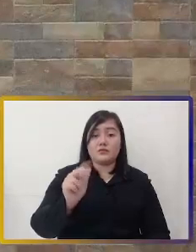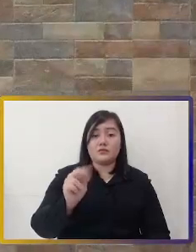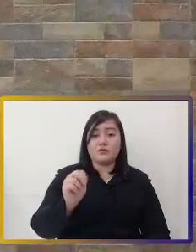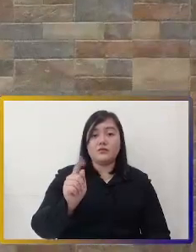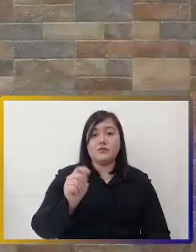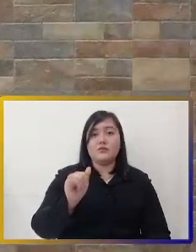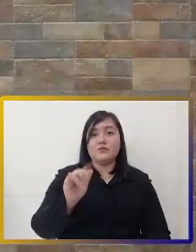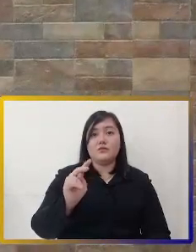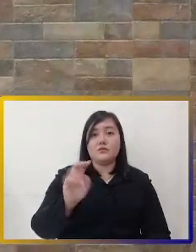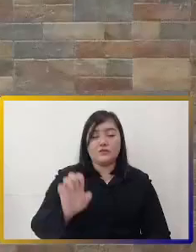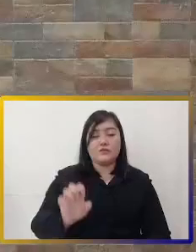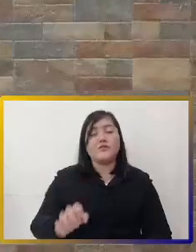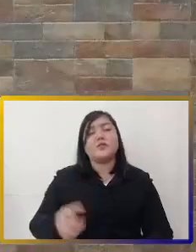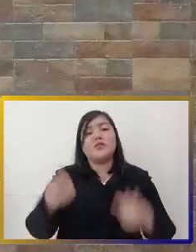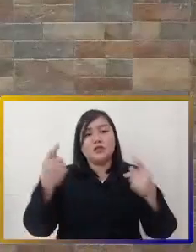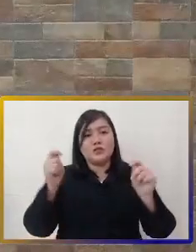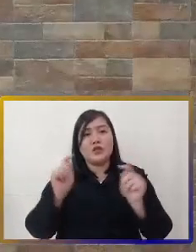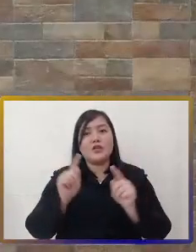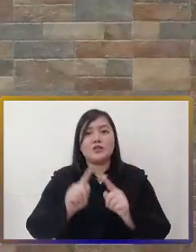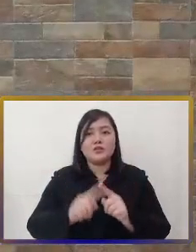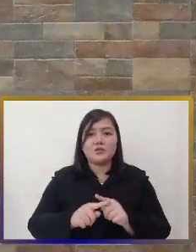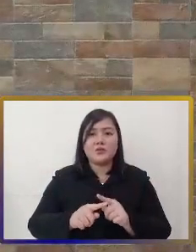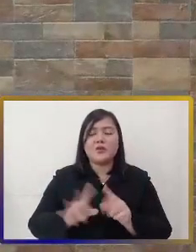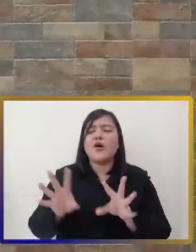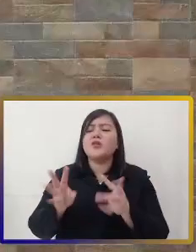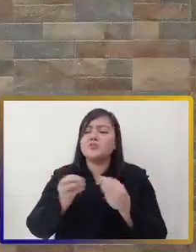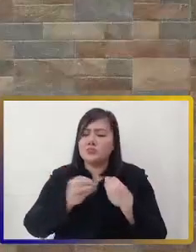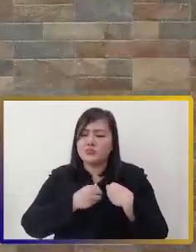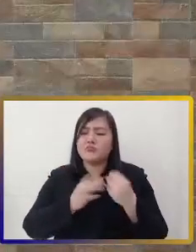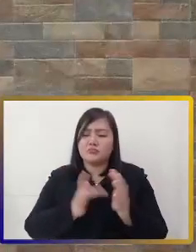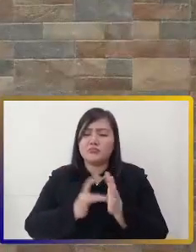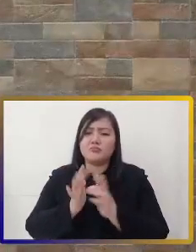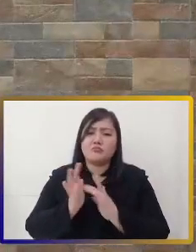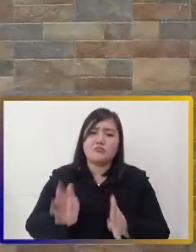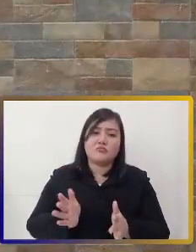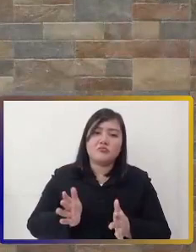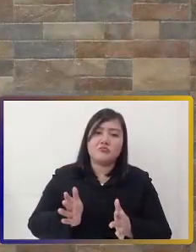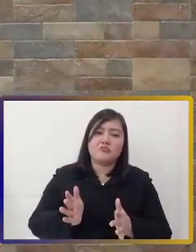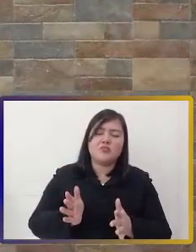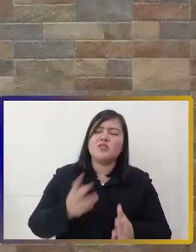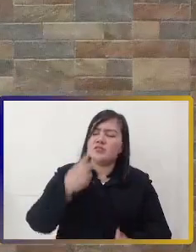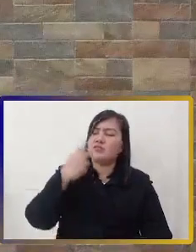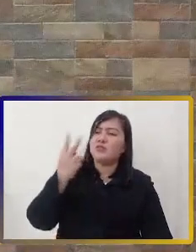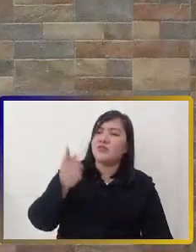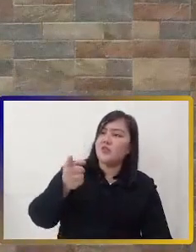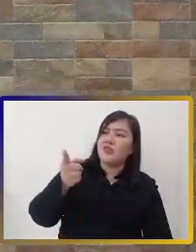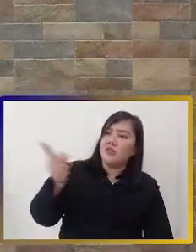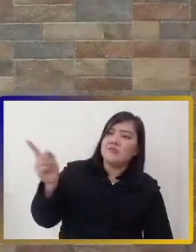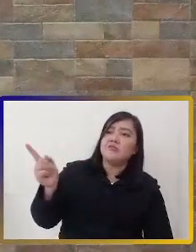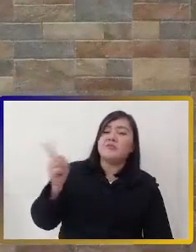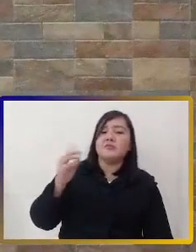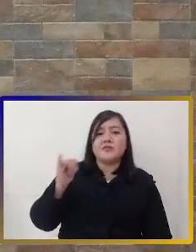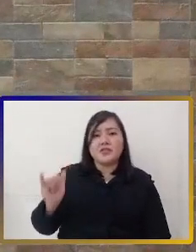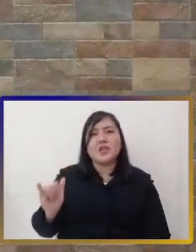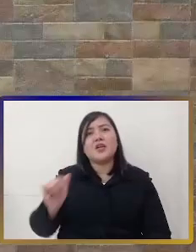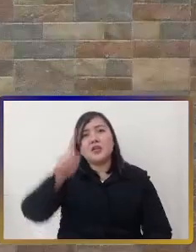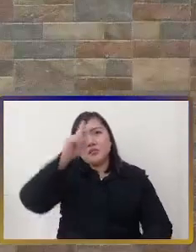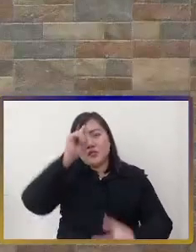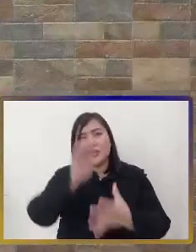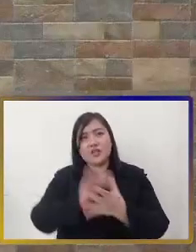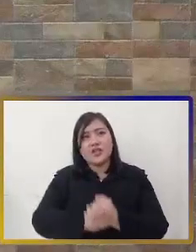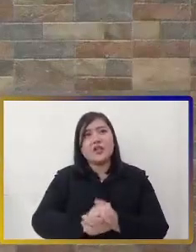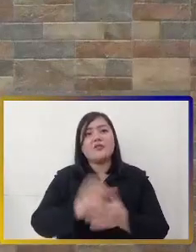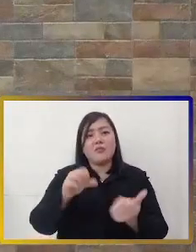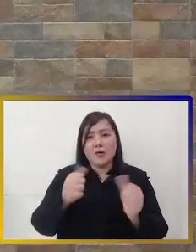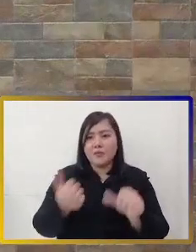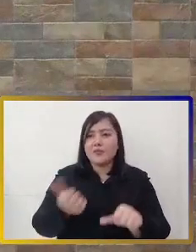kasi nakita niya na, teka lang, napaniniwala na talaga sila na yung Baptist yung tama. Nahahalata tayo. Kaya kailangan